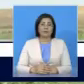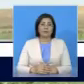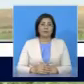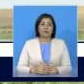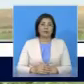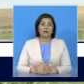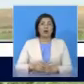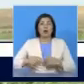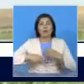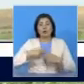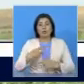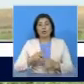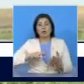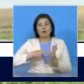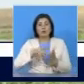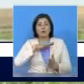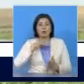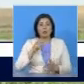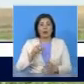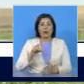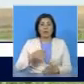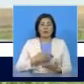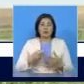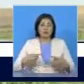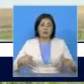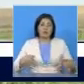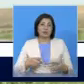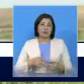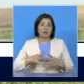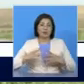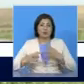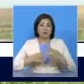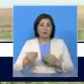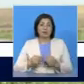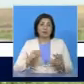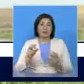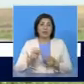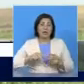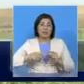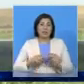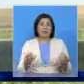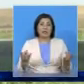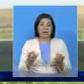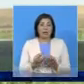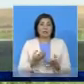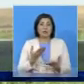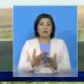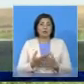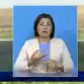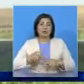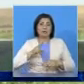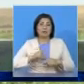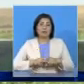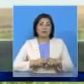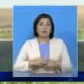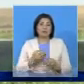сейчас. Болашаққа жоспар көп. Қарбыз ғауынан бөлек көкөніс егеміз. Бұл да өз кезегіне техниканы қажет етеді. Барлығы өнімнің қалай табыс